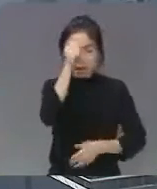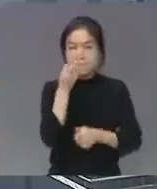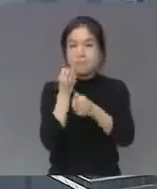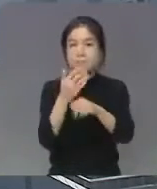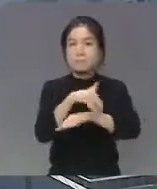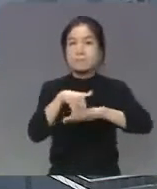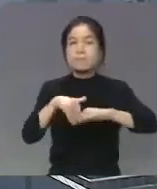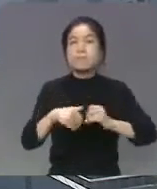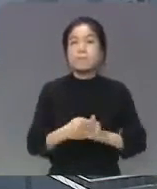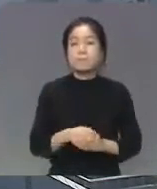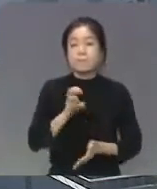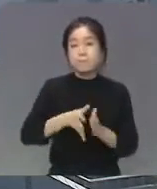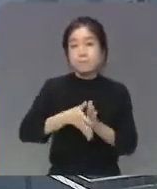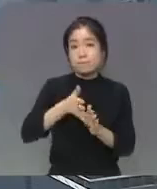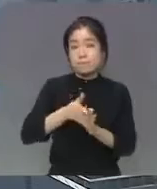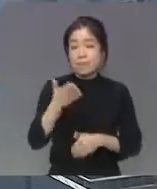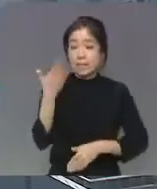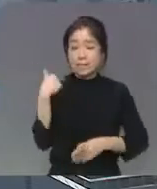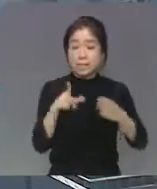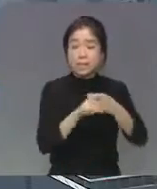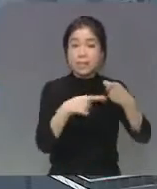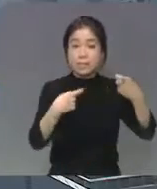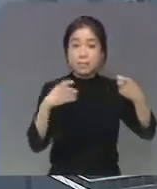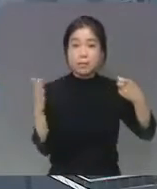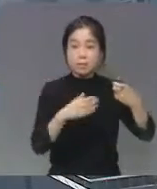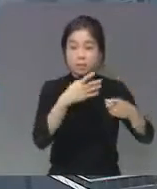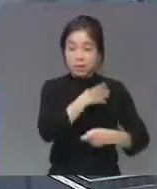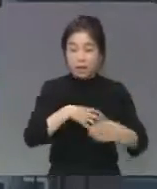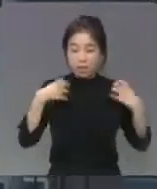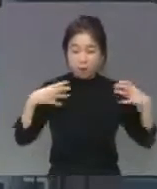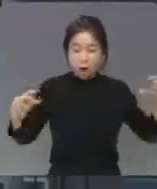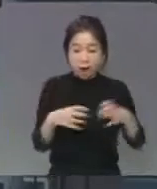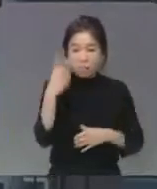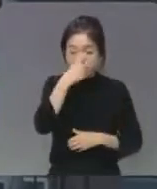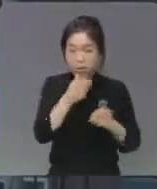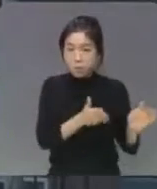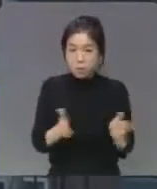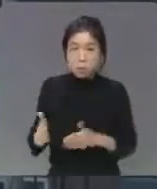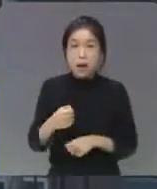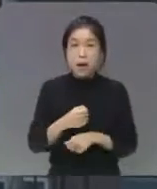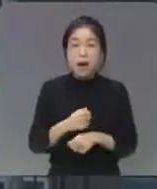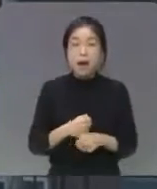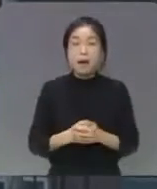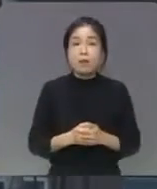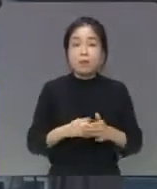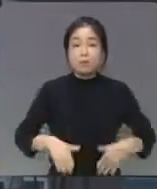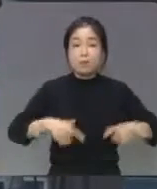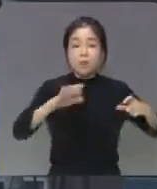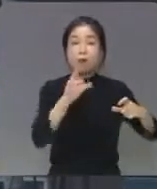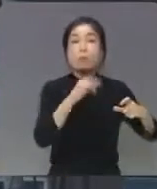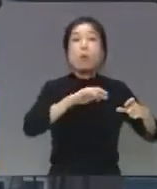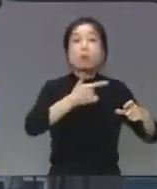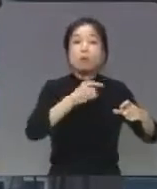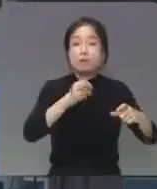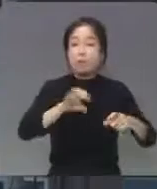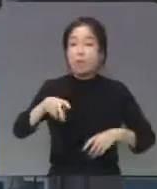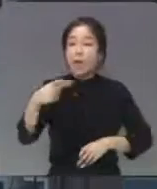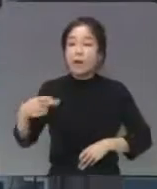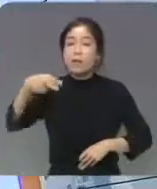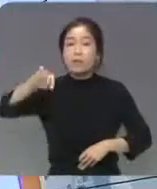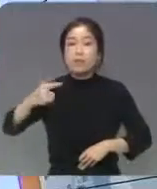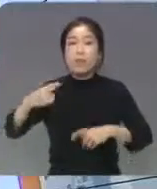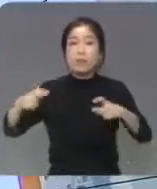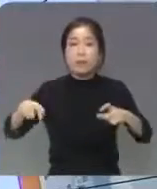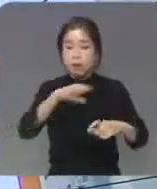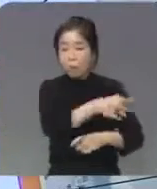할 계획입니다 건지시는 지난 11일부터 차 지구와 합동 단속반을 편성 해서 남구 봉선동 과 광산구 수완지구